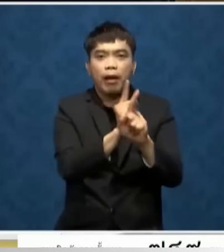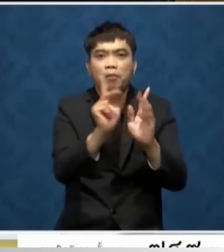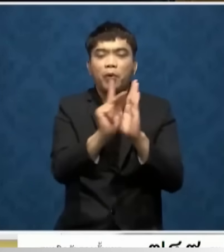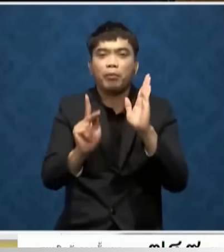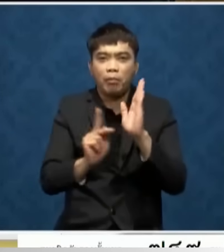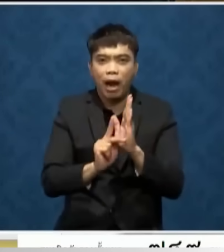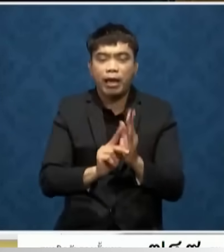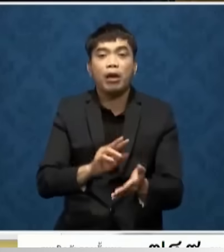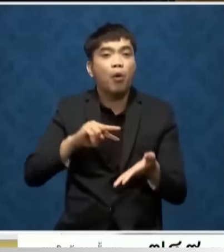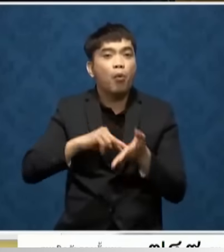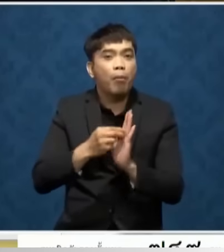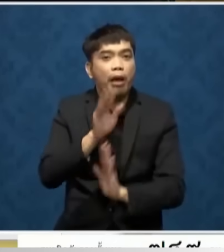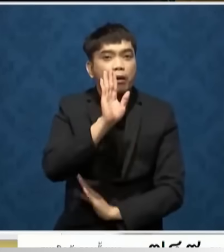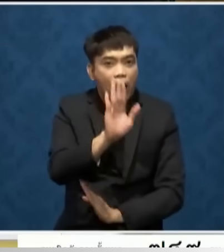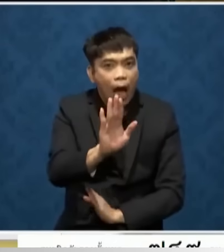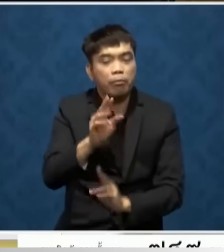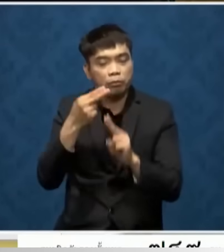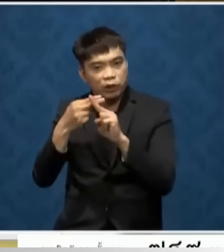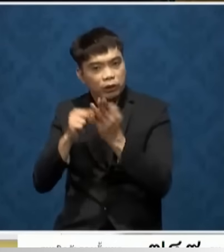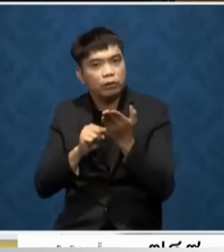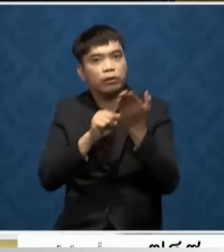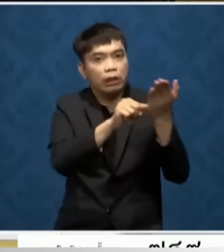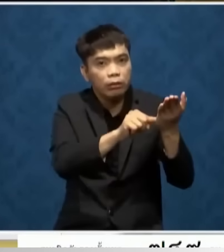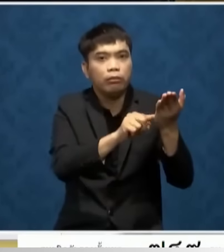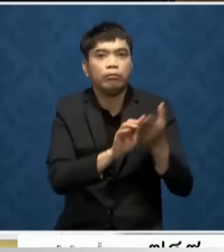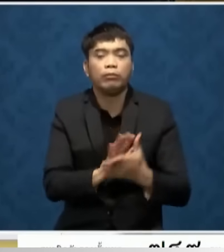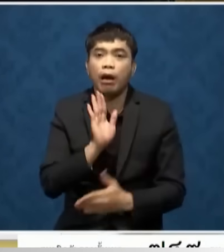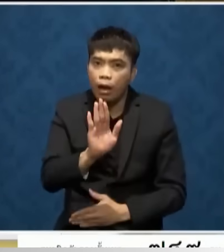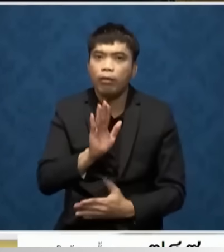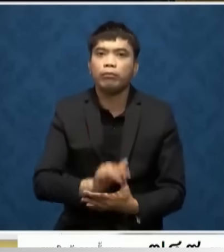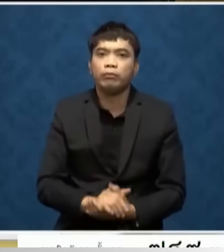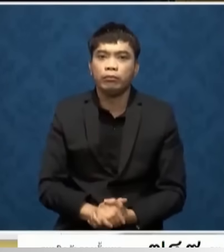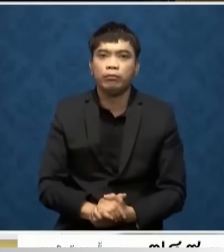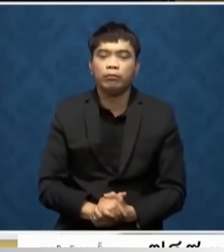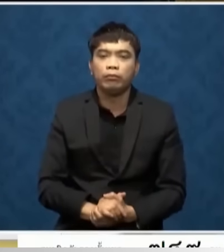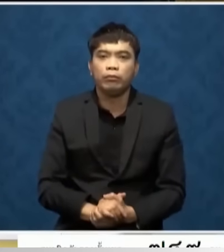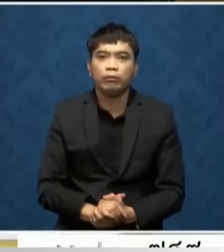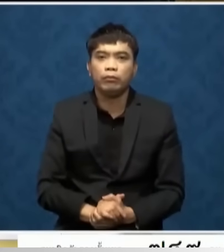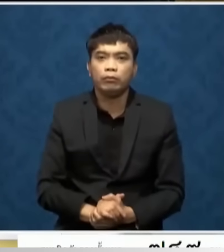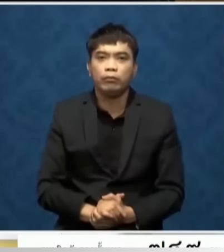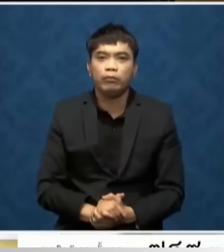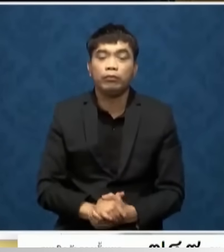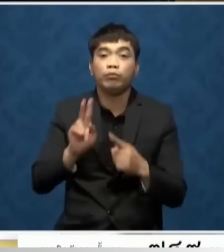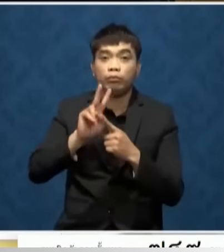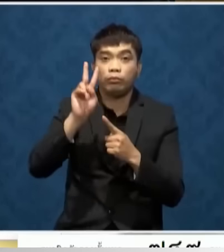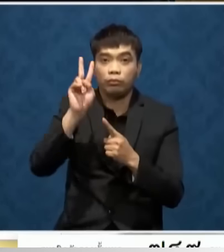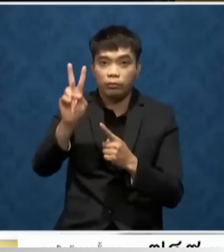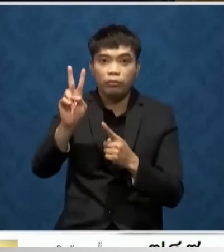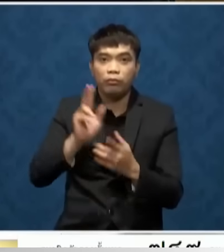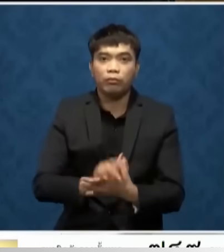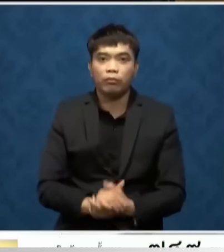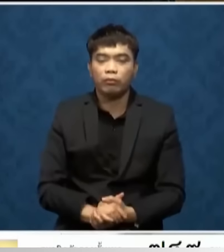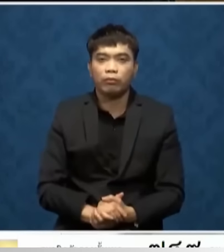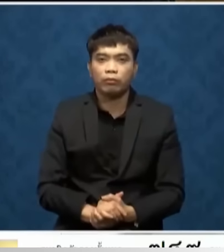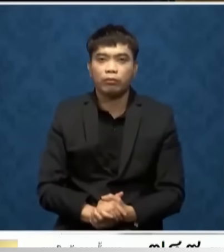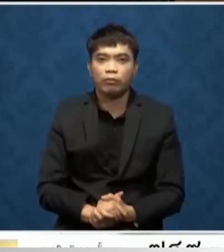ามมิให้เสนอชื่อบุคคลดังกล่าวนั้นได้ประเด็นที่2ครับ